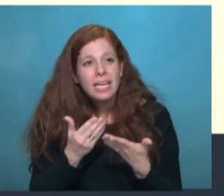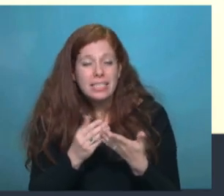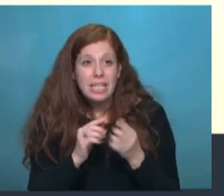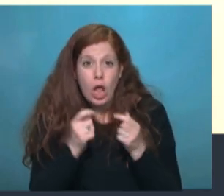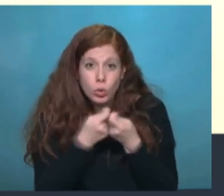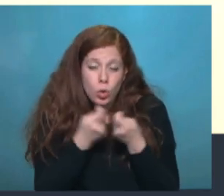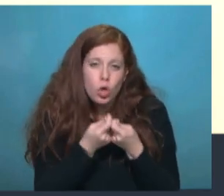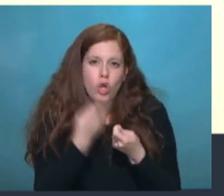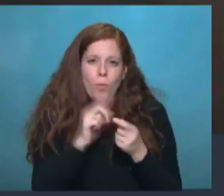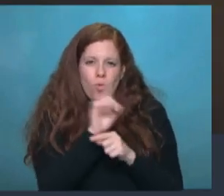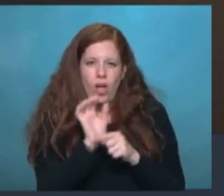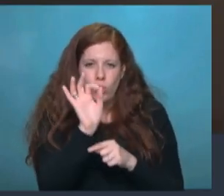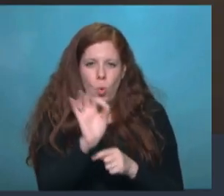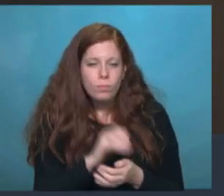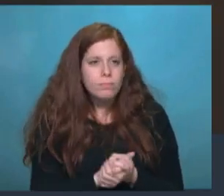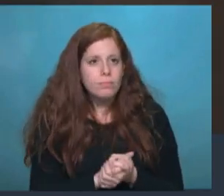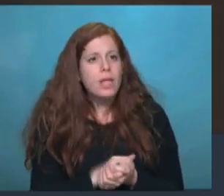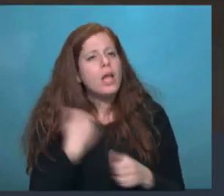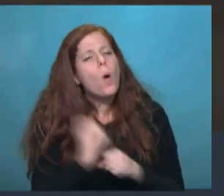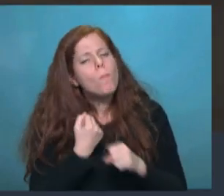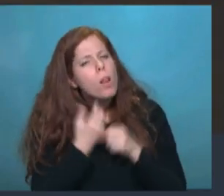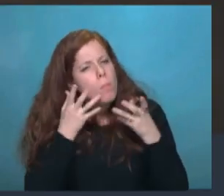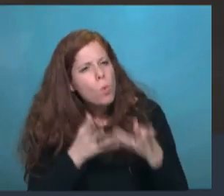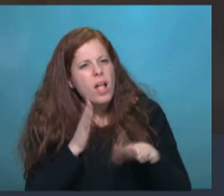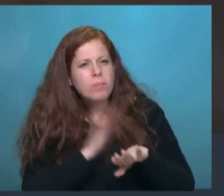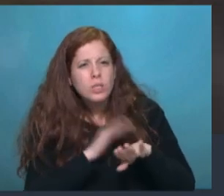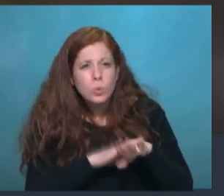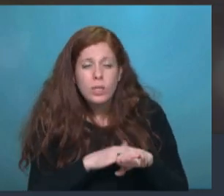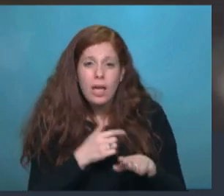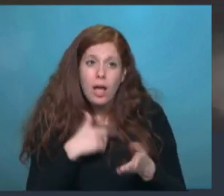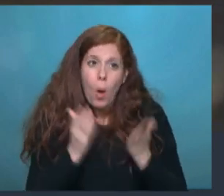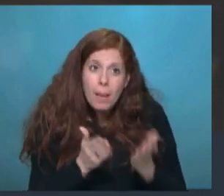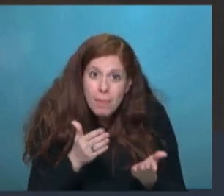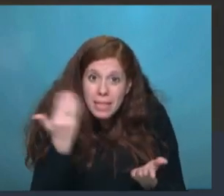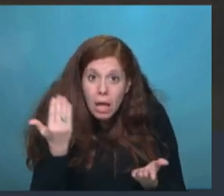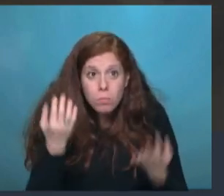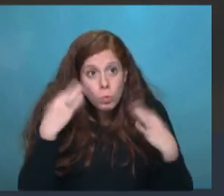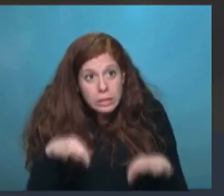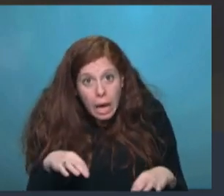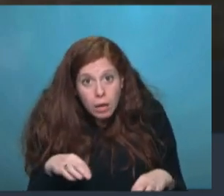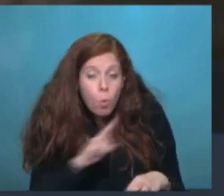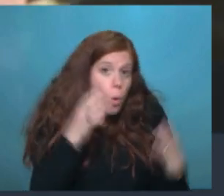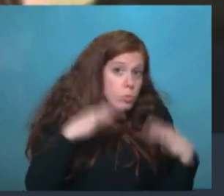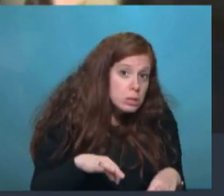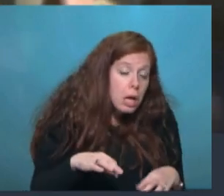אנחנו פועלים ממוקד, מקצועי, אנחנו אלימים מדי. אנחנו מוסריים, אנחנו לא מוסריים.